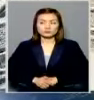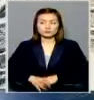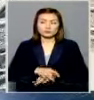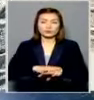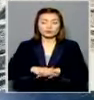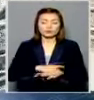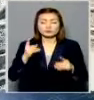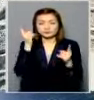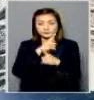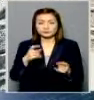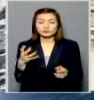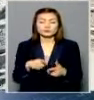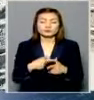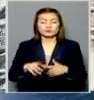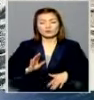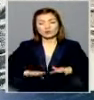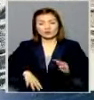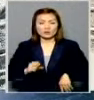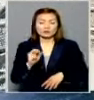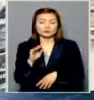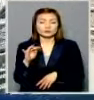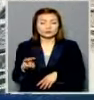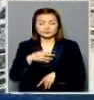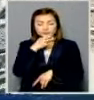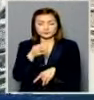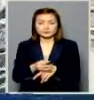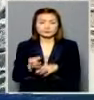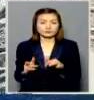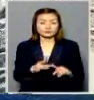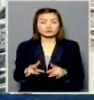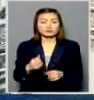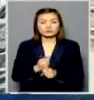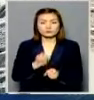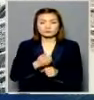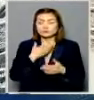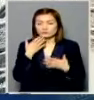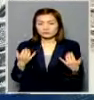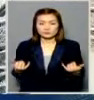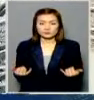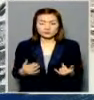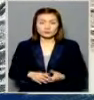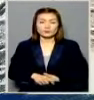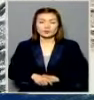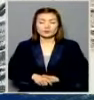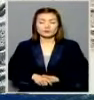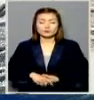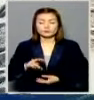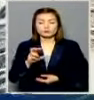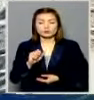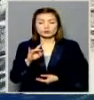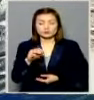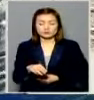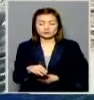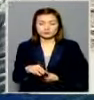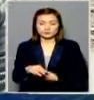халықтың хабарламаларына немқұрайлы қарап аудан әкімдері ешқандай шарасын алмай енді қазіргі таңда бүгін наурыздың